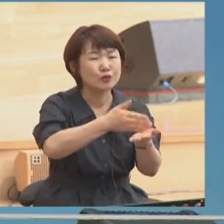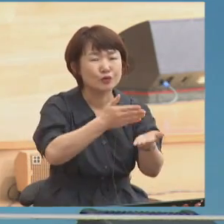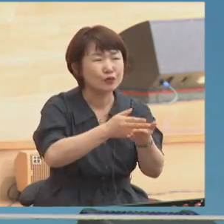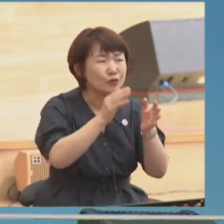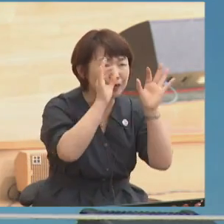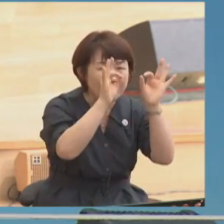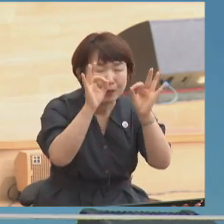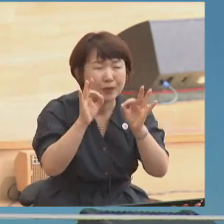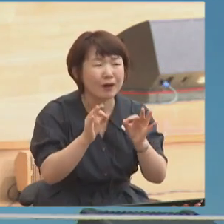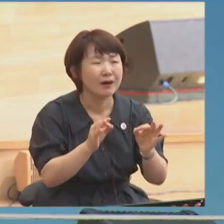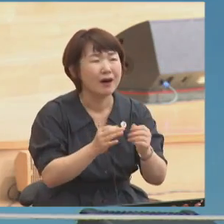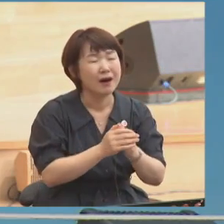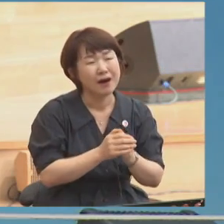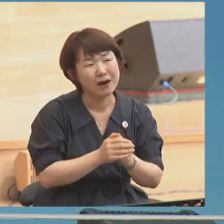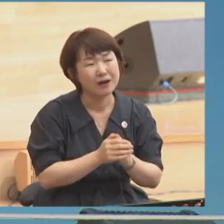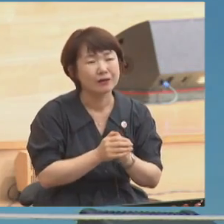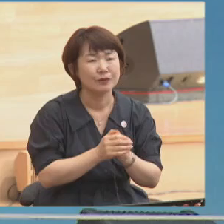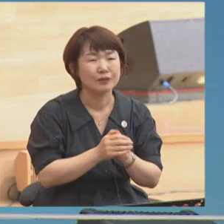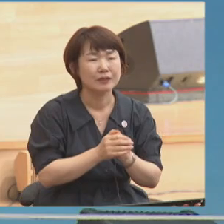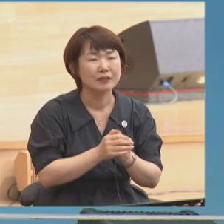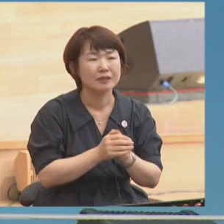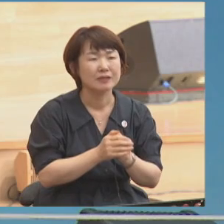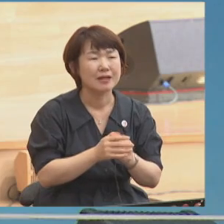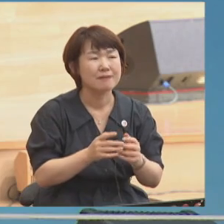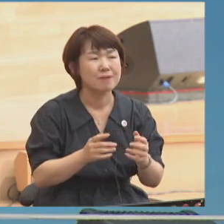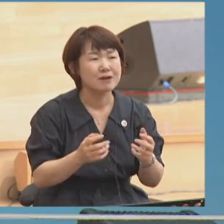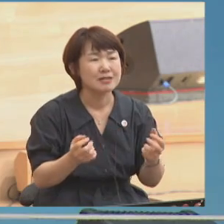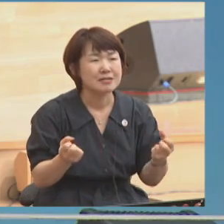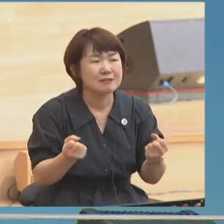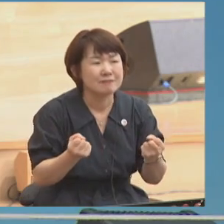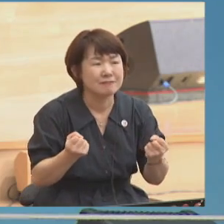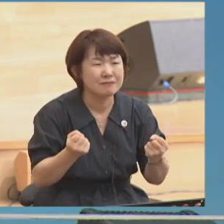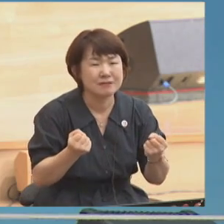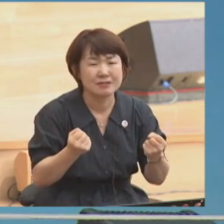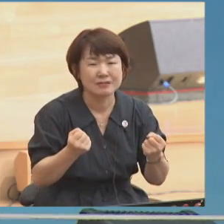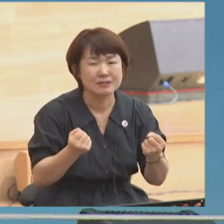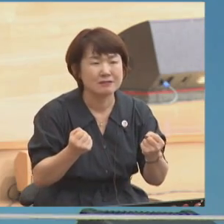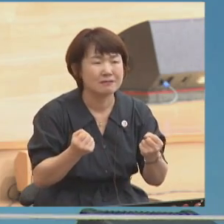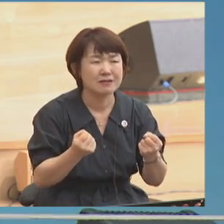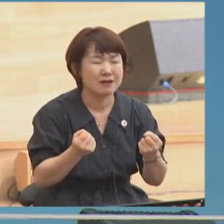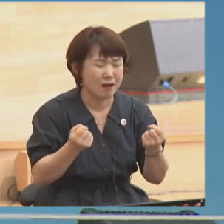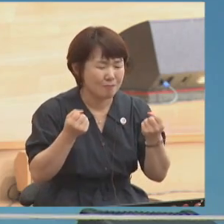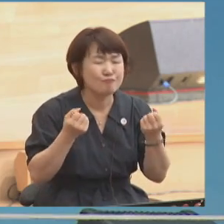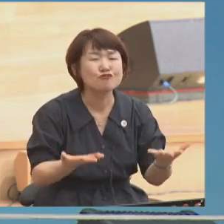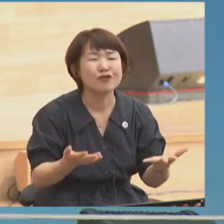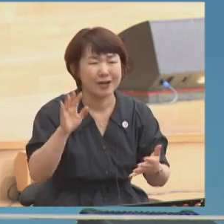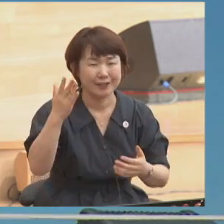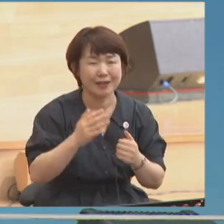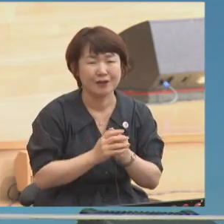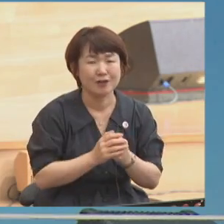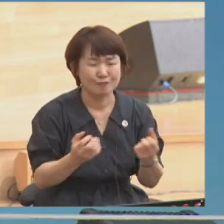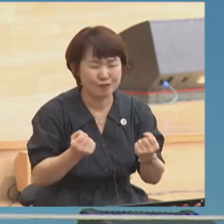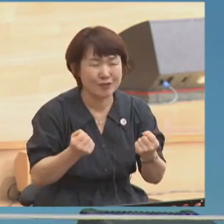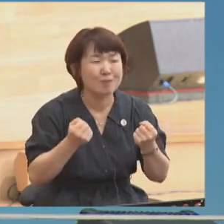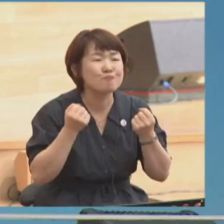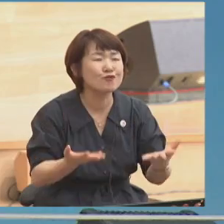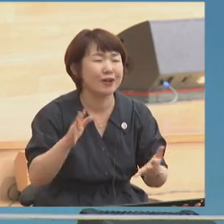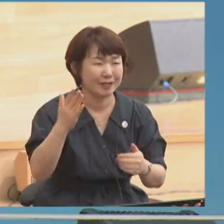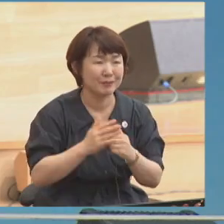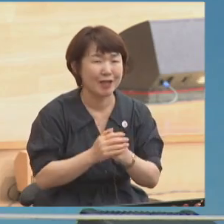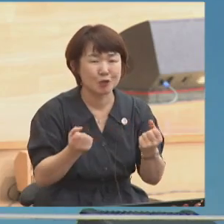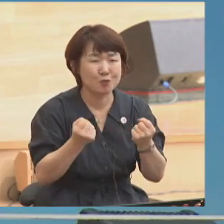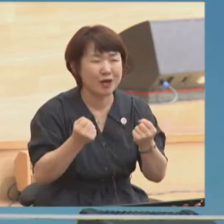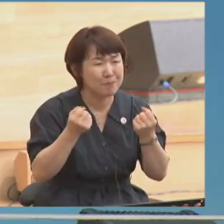바라봐도 이제는 정말로 주먹을 풀 때가 된 줄 믿습니다. 주먹을